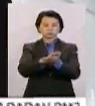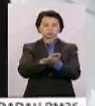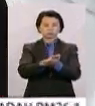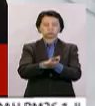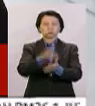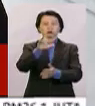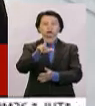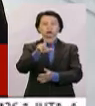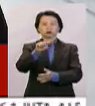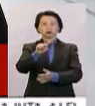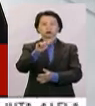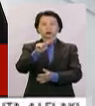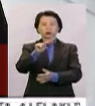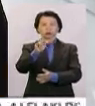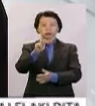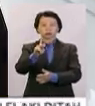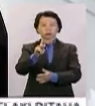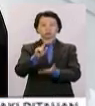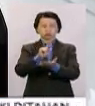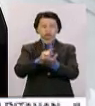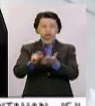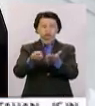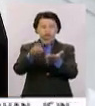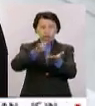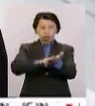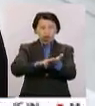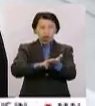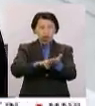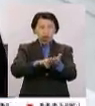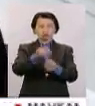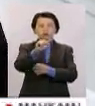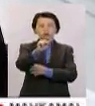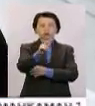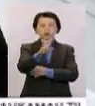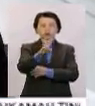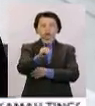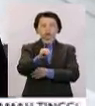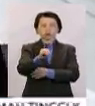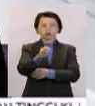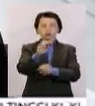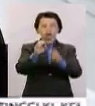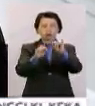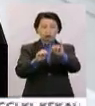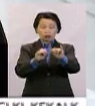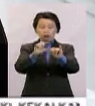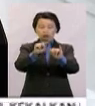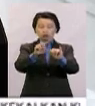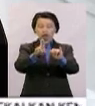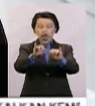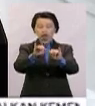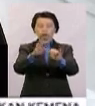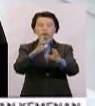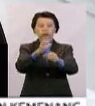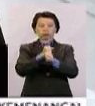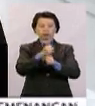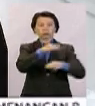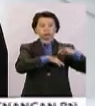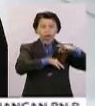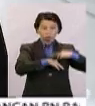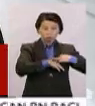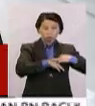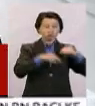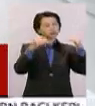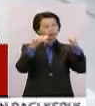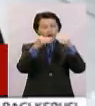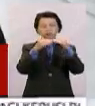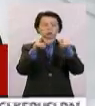mengikut kriteria yang ditetapkan dan juga membuat pendaftaran untuk skim insentif suri ataupun AISuri ini akan mendapat manfaat yang